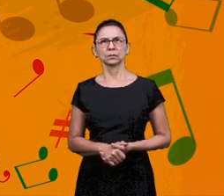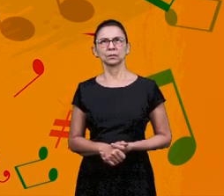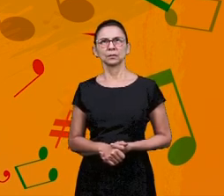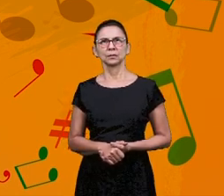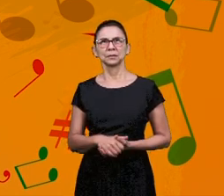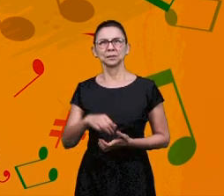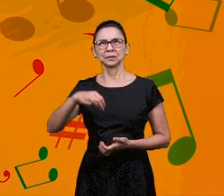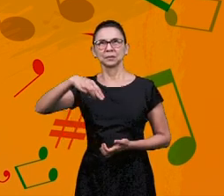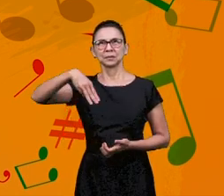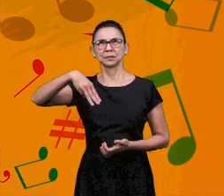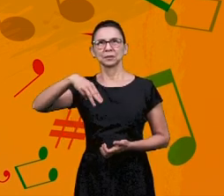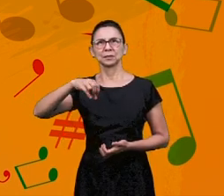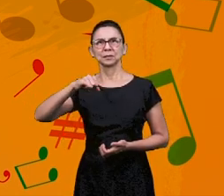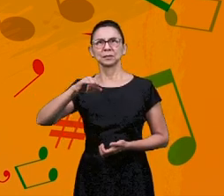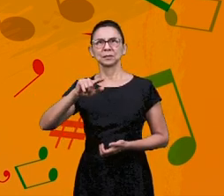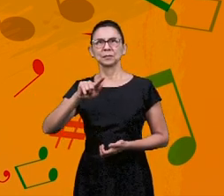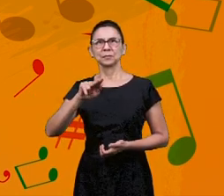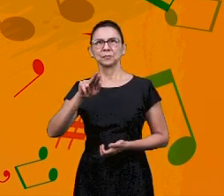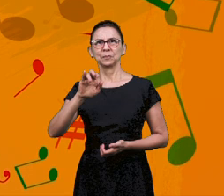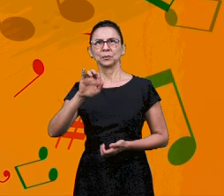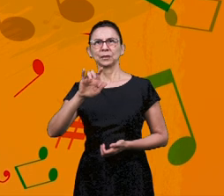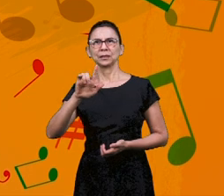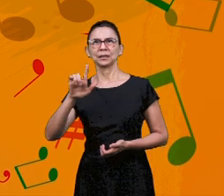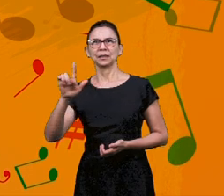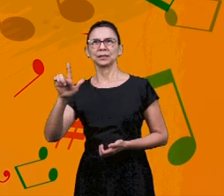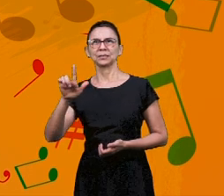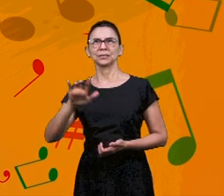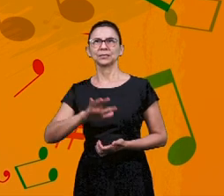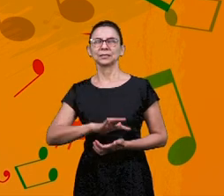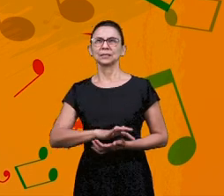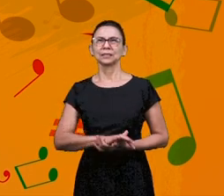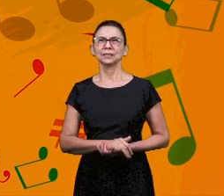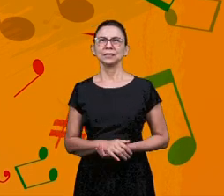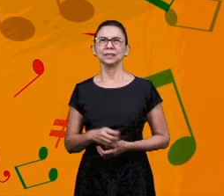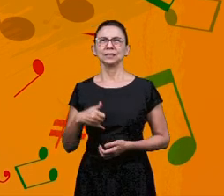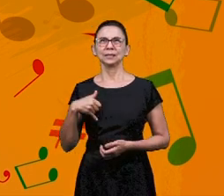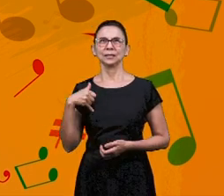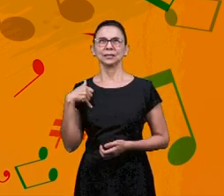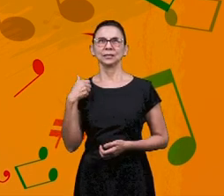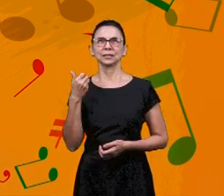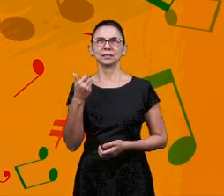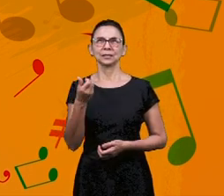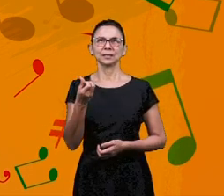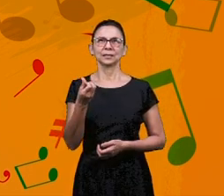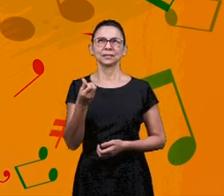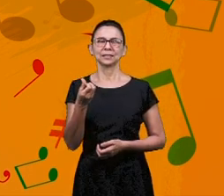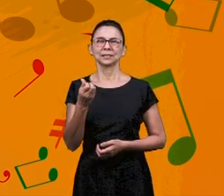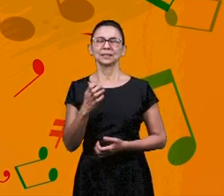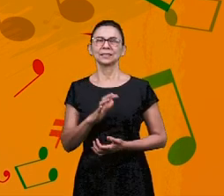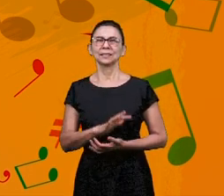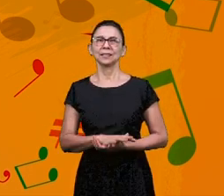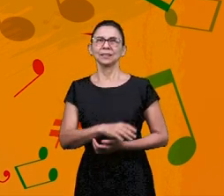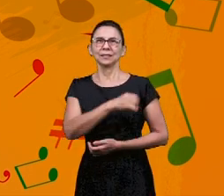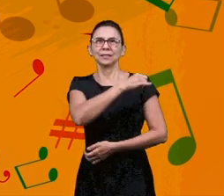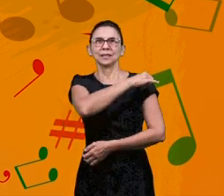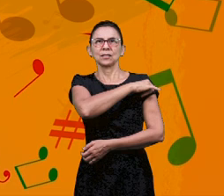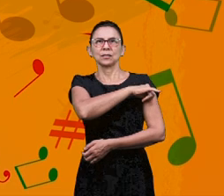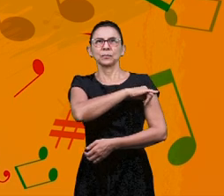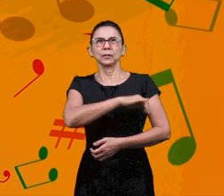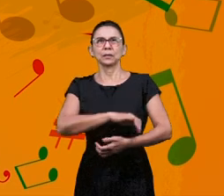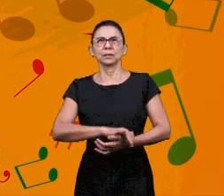Celui-ci est Miguel Apolinaire Rodrigues, de 3 ans. Il vient de Maricá, Rio de Janeiro.